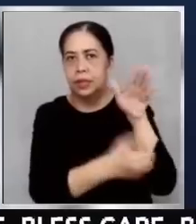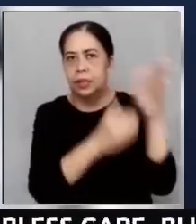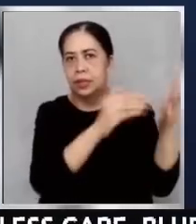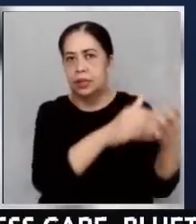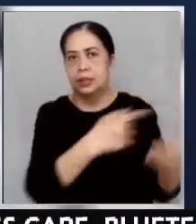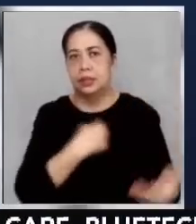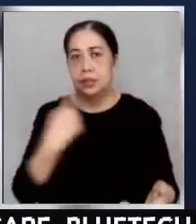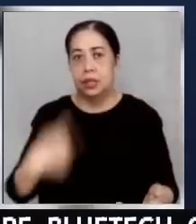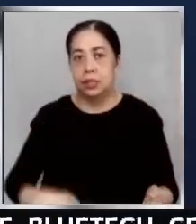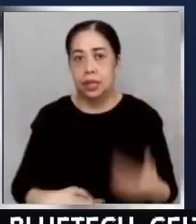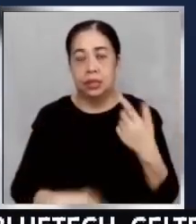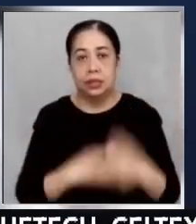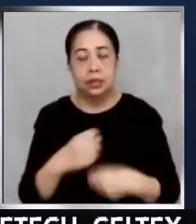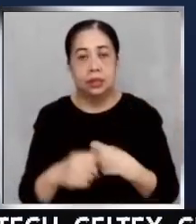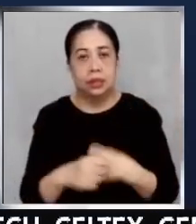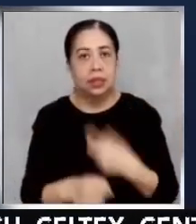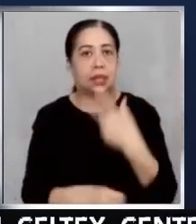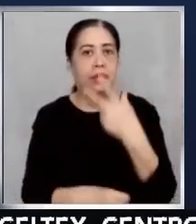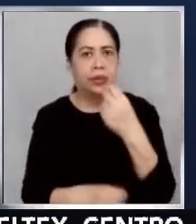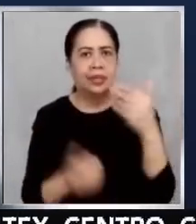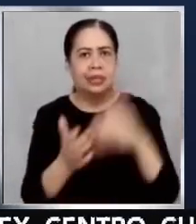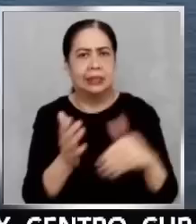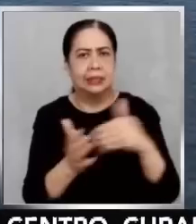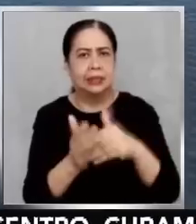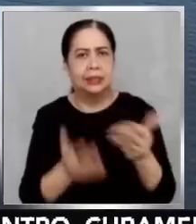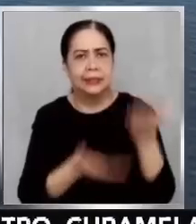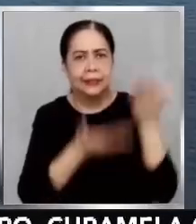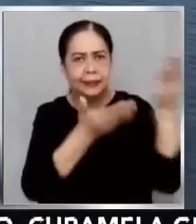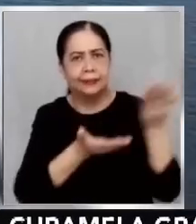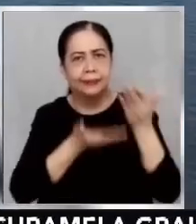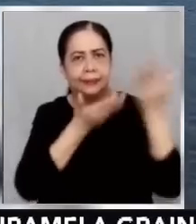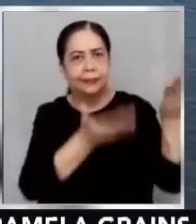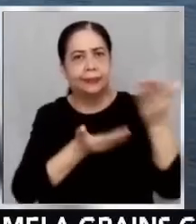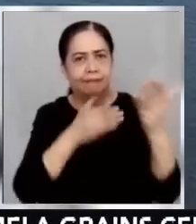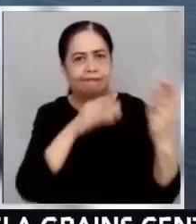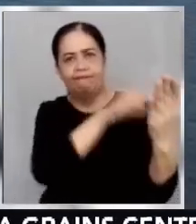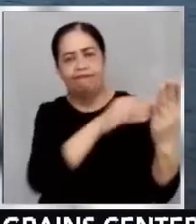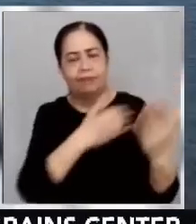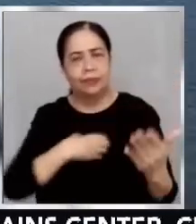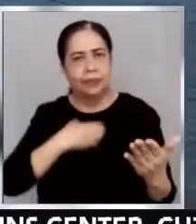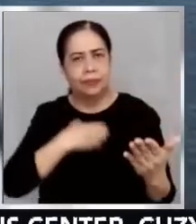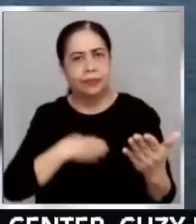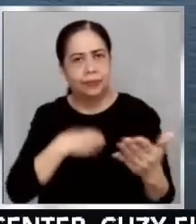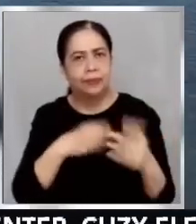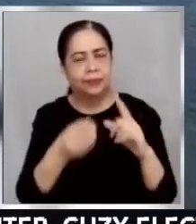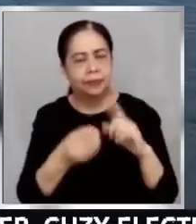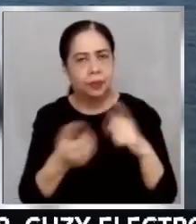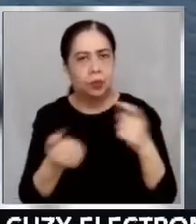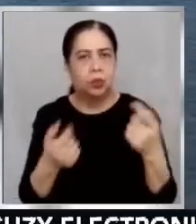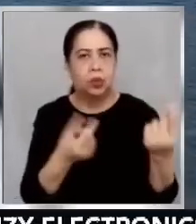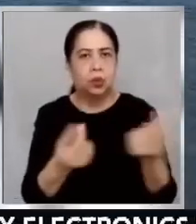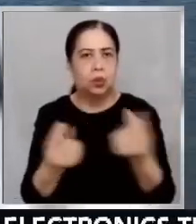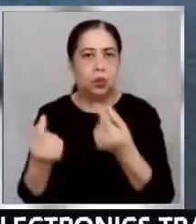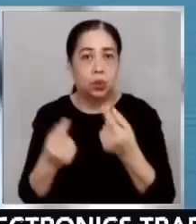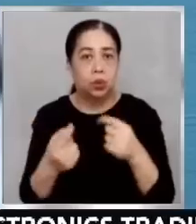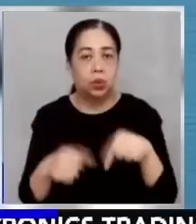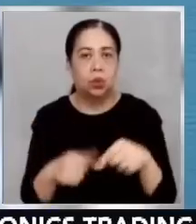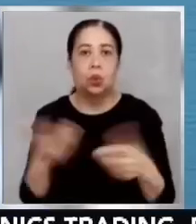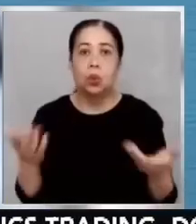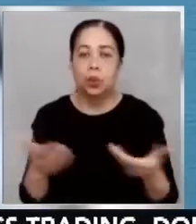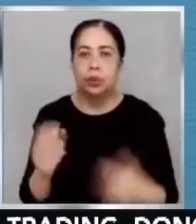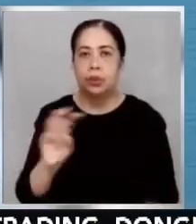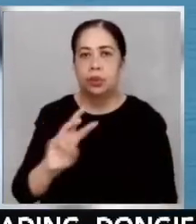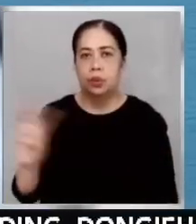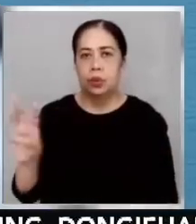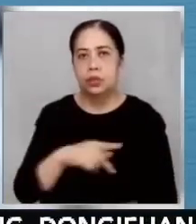taon, higit 30 diplomatic protest na ang inihain ng Pilipinas at China kaugnay ng mga aktibidad nito sa West Philippine Sea. We can